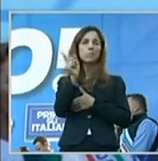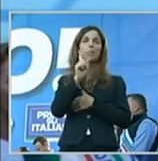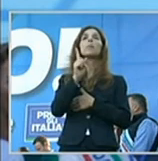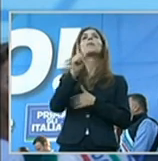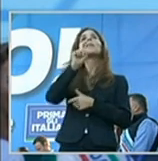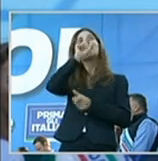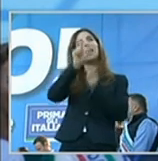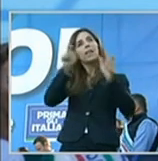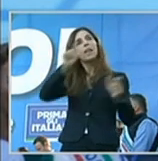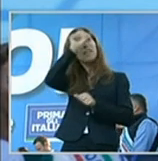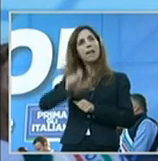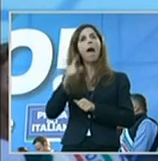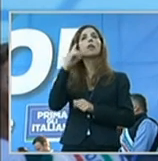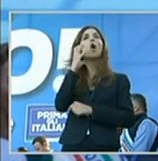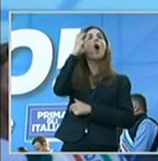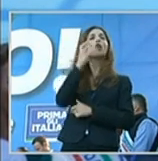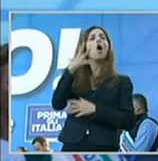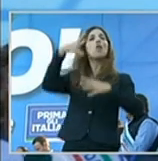orgogliosi di essere italiani.